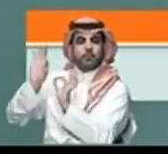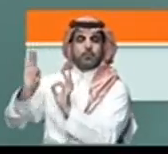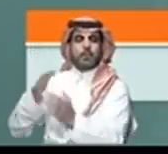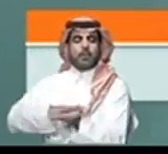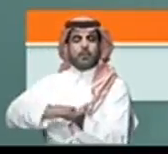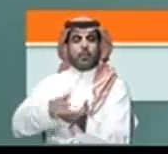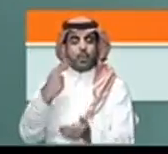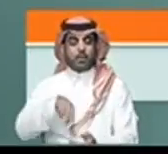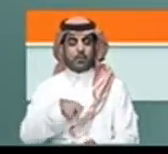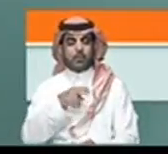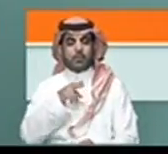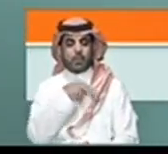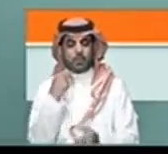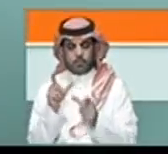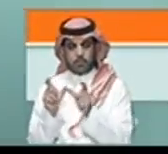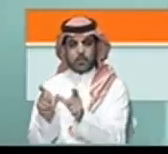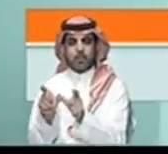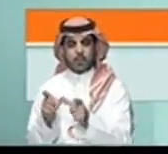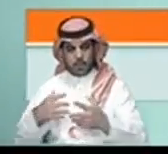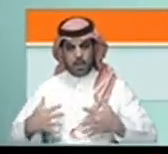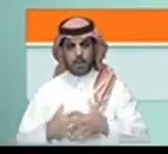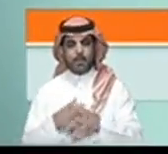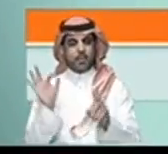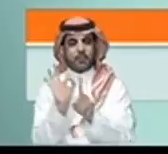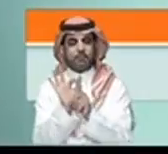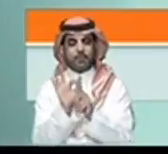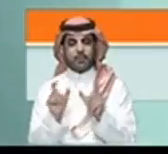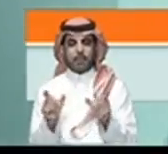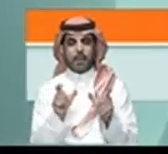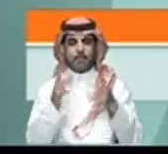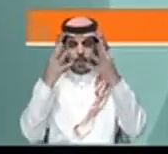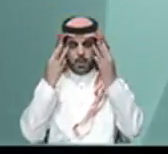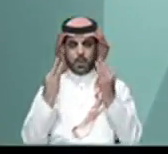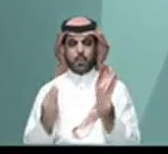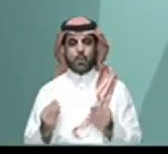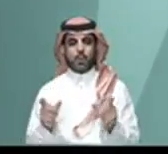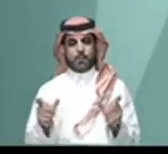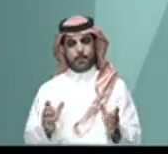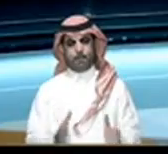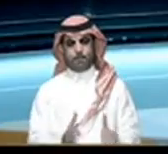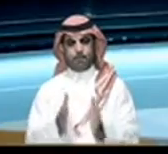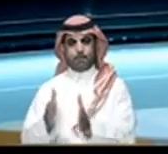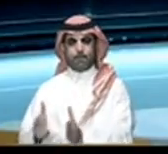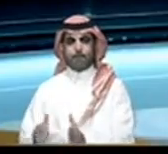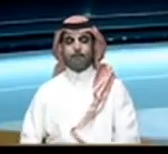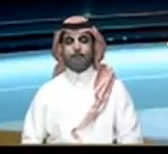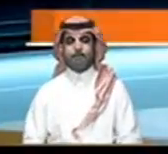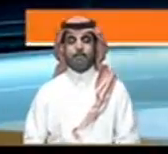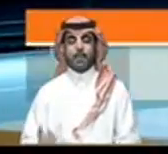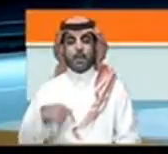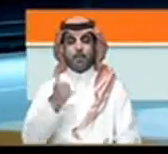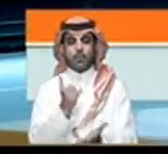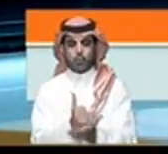في كل المساعي التي من شانها تعزيز الامن والاستقرار في المنطقه صرح